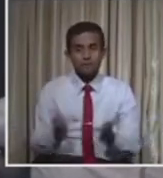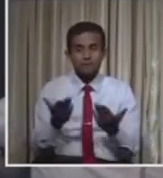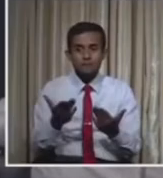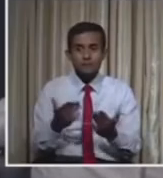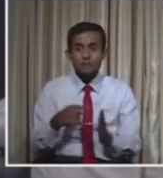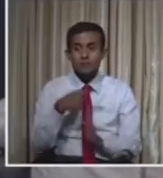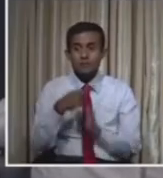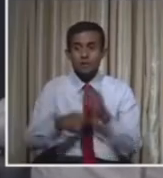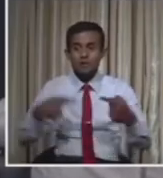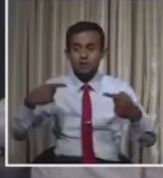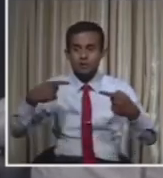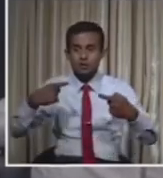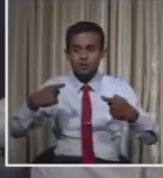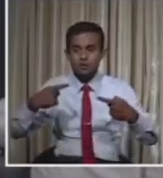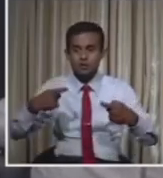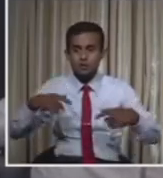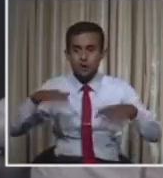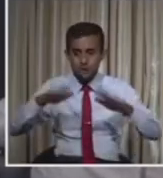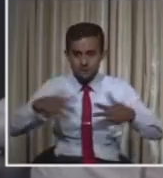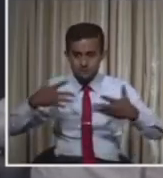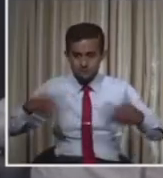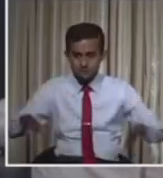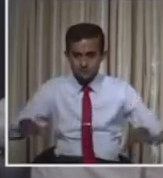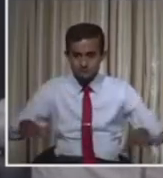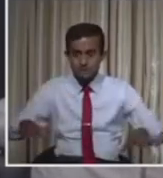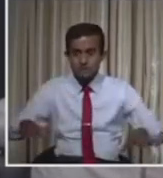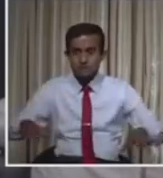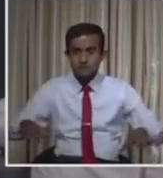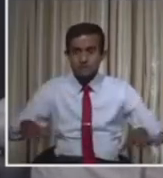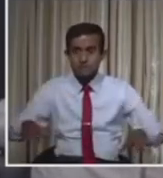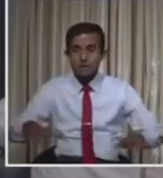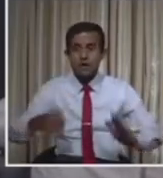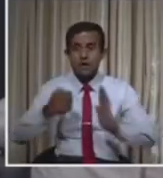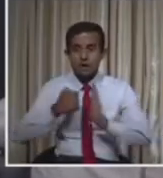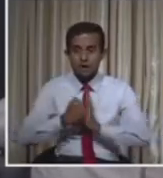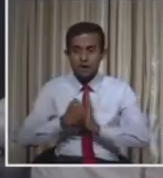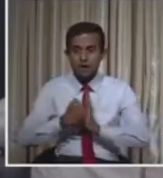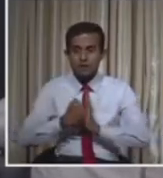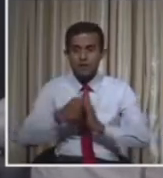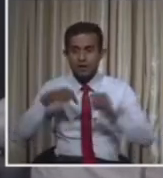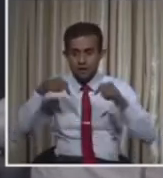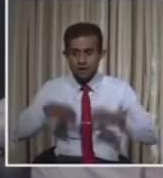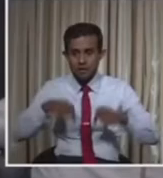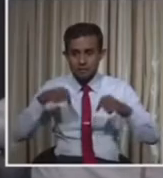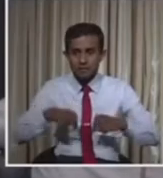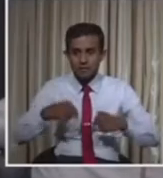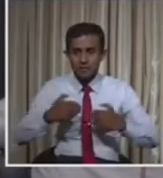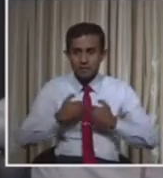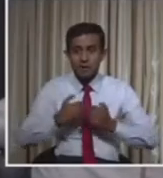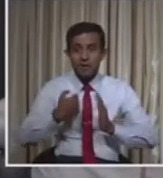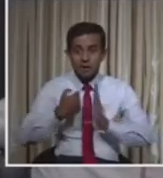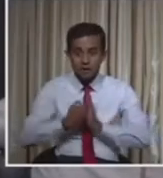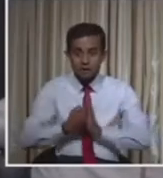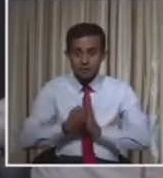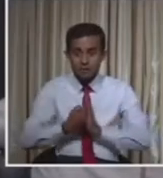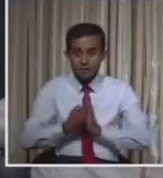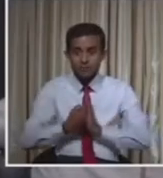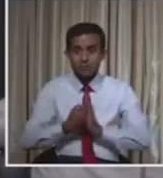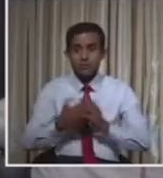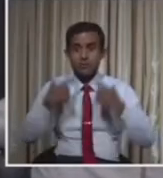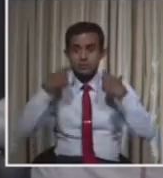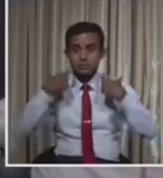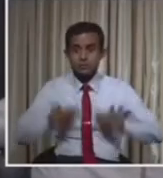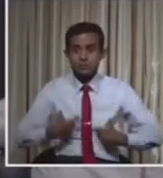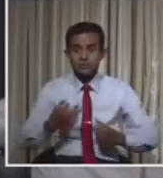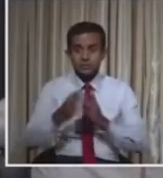මේ රටේ යුද්ධය අවසන් කරපු එකේ ඒ ගෞරවය අදත් අපි බොහොම ගෞරවයෙන් ඒ මහින්ද